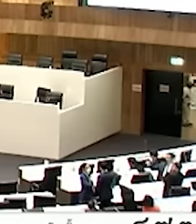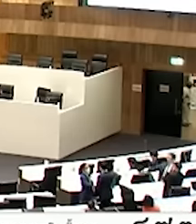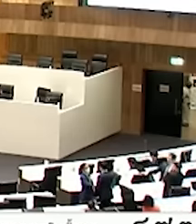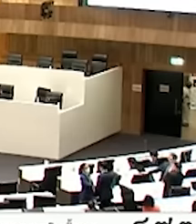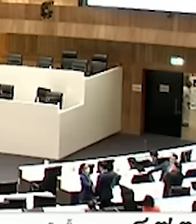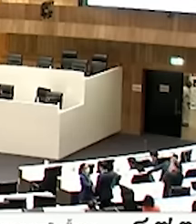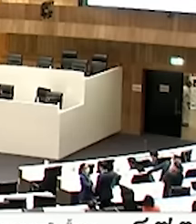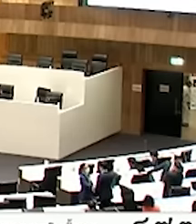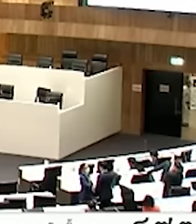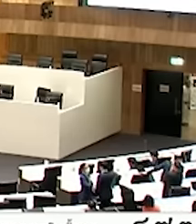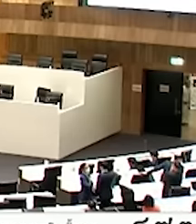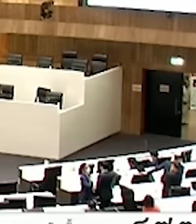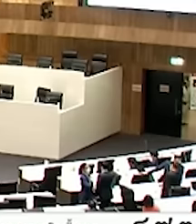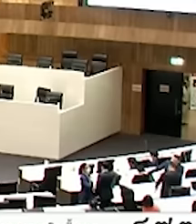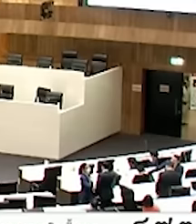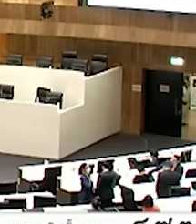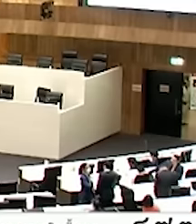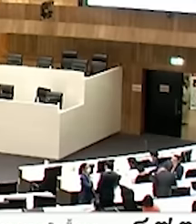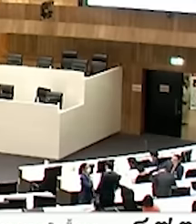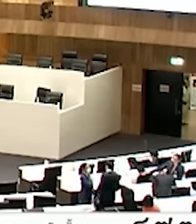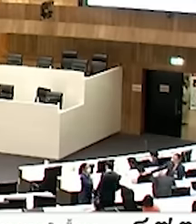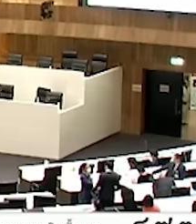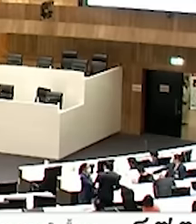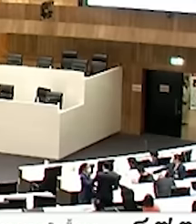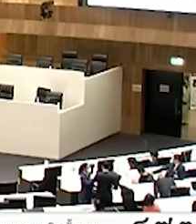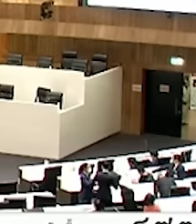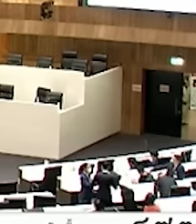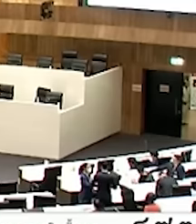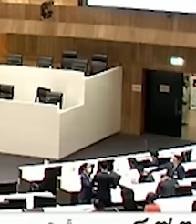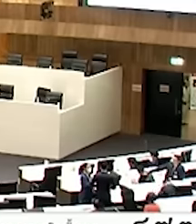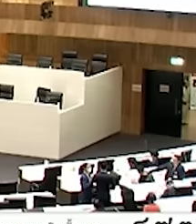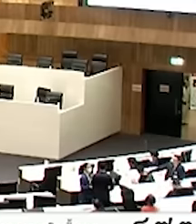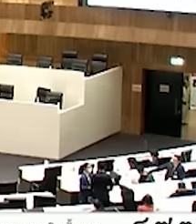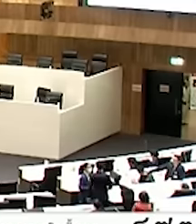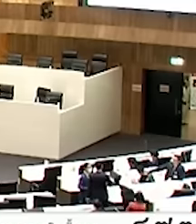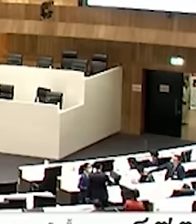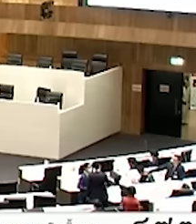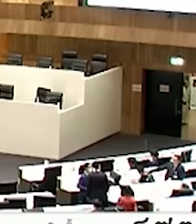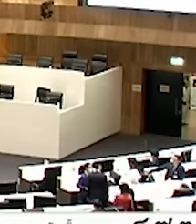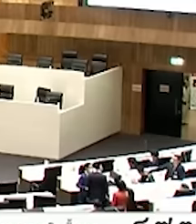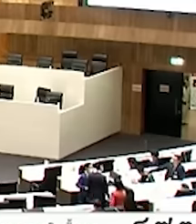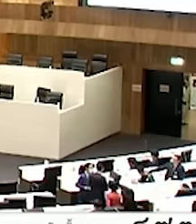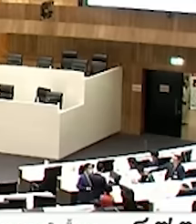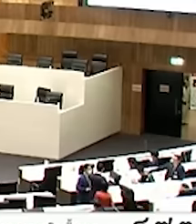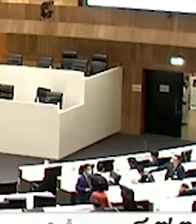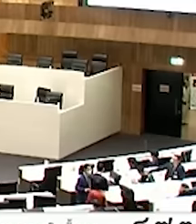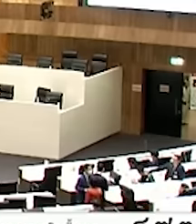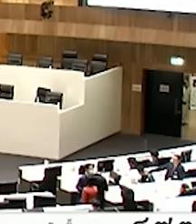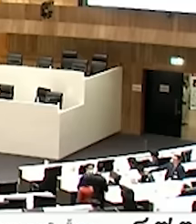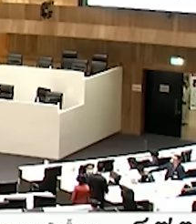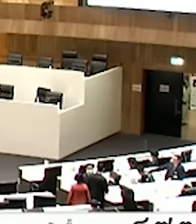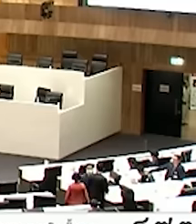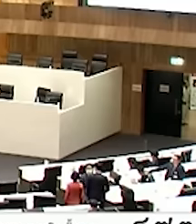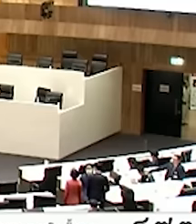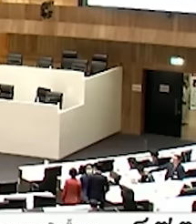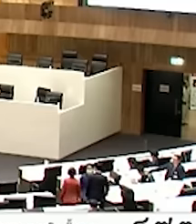ผู้ถูกเสนอชื่อนะคะอยู่ที่291เสียงด้วยกันค่ะจากนั้นก็มีการอภิ